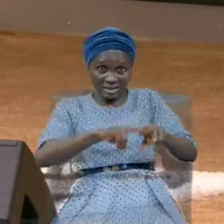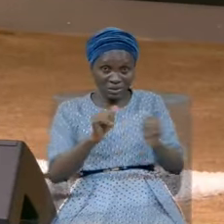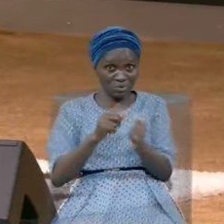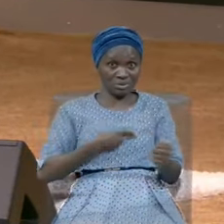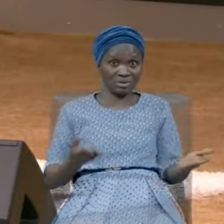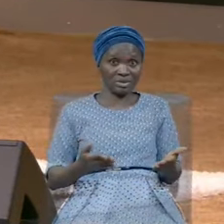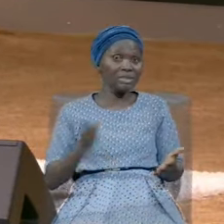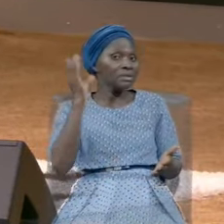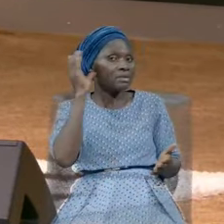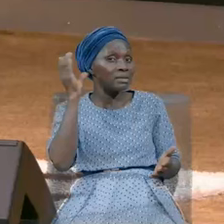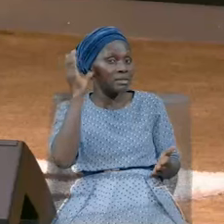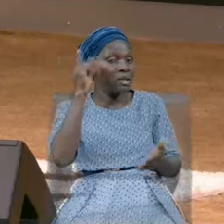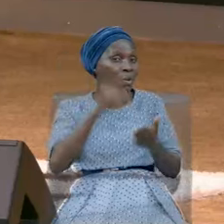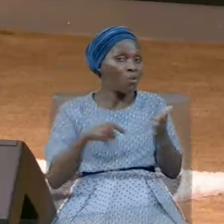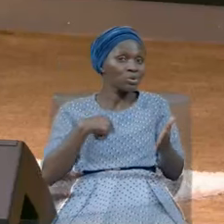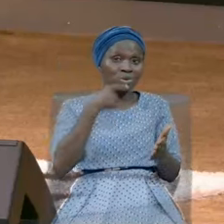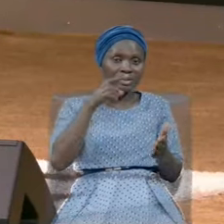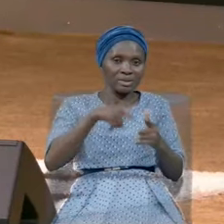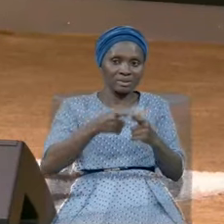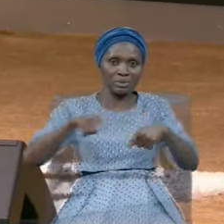pour aller mentir au monde,